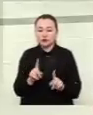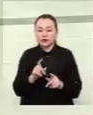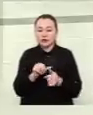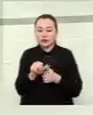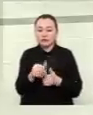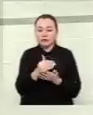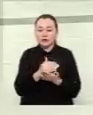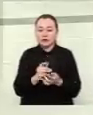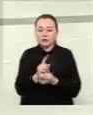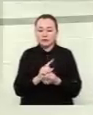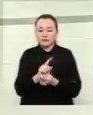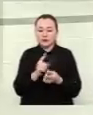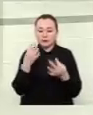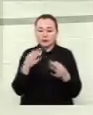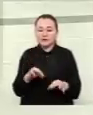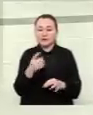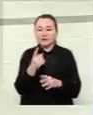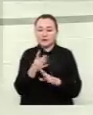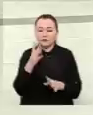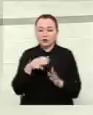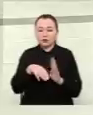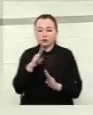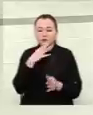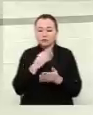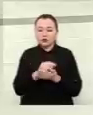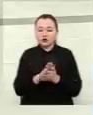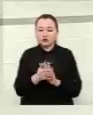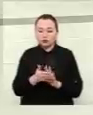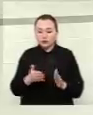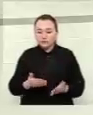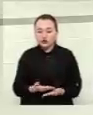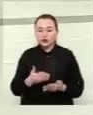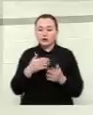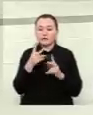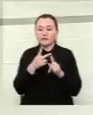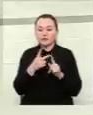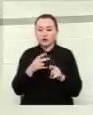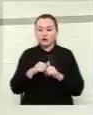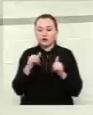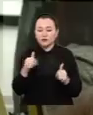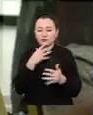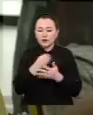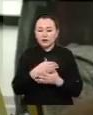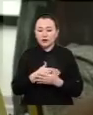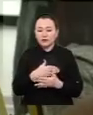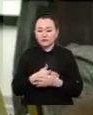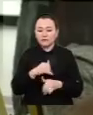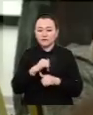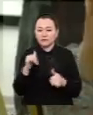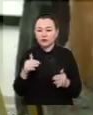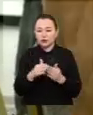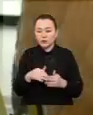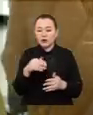программа реновации позволит им, во-первых, улучшить свои жилищные условия, во-вторых, увеличивать стоимость своих активов. Тем не менее,